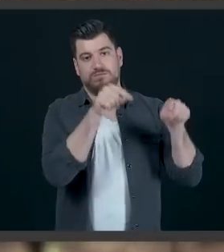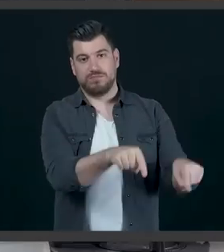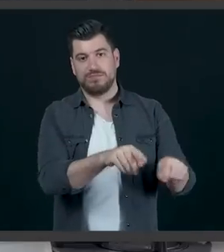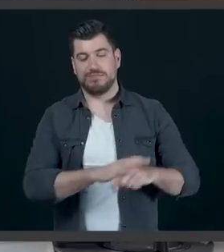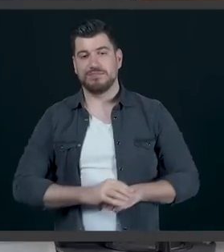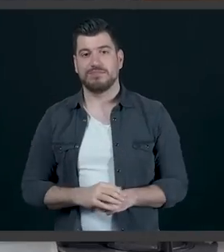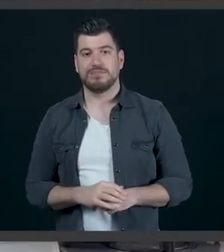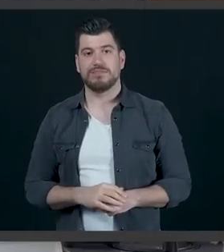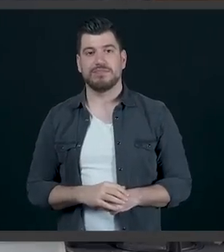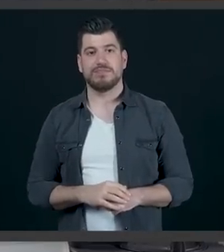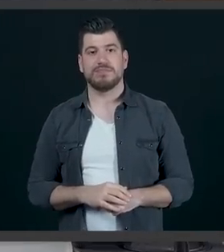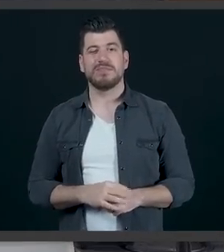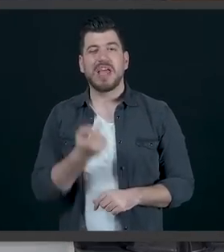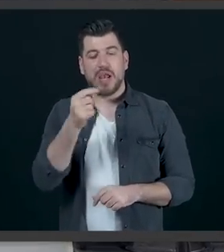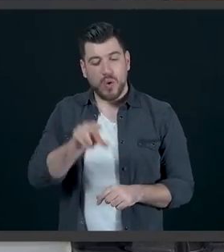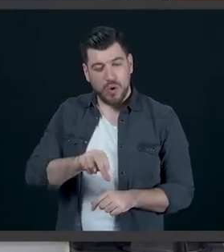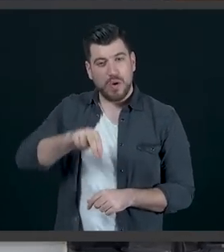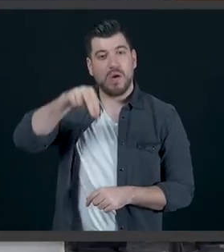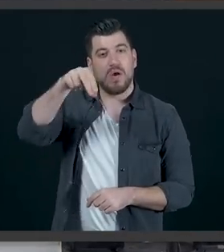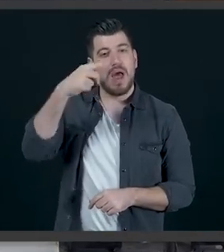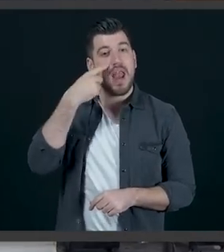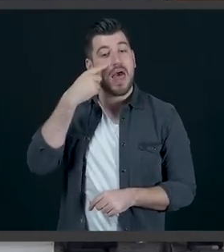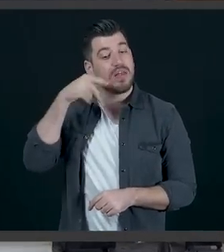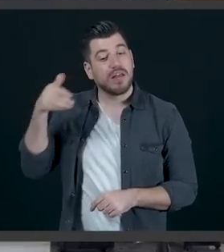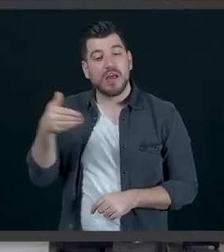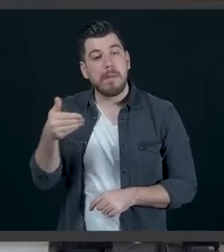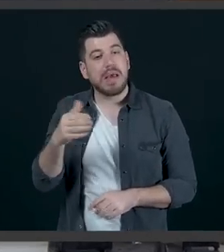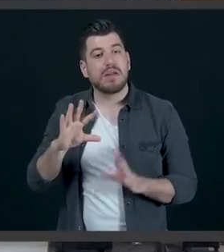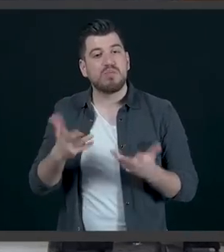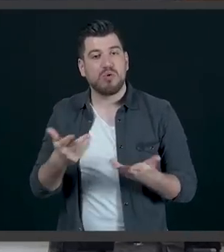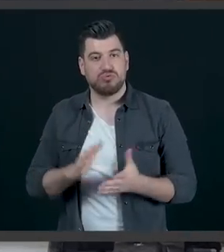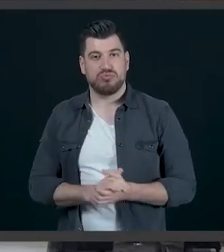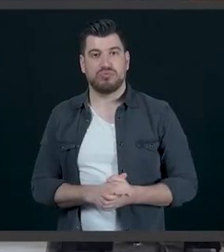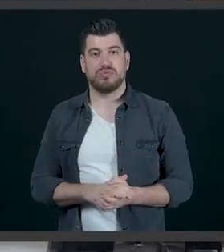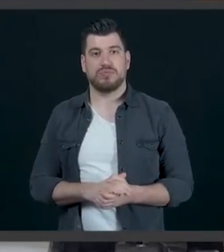Σκόψω τη μέση και θα σηκώσω μία για να δείτε πώς είναι μέσα.